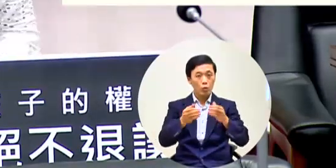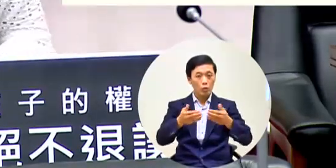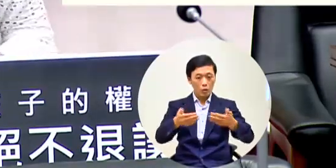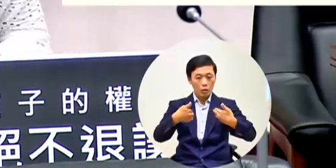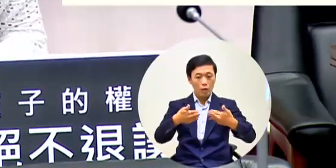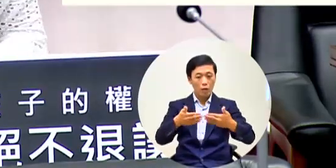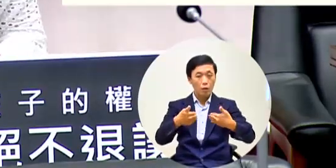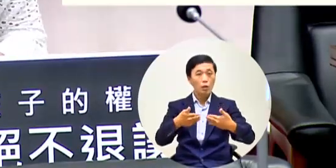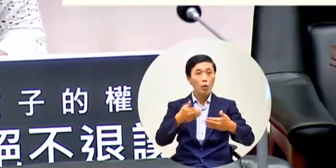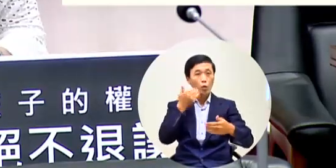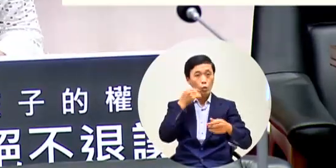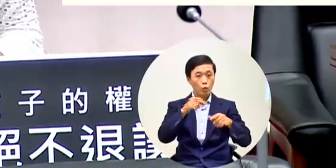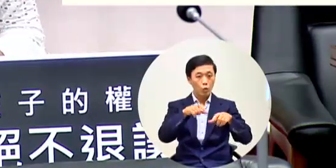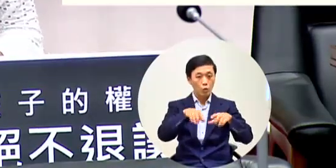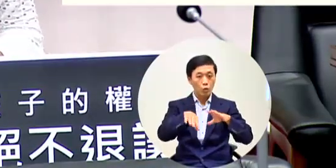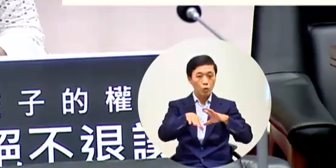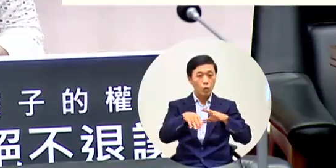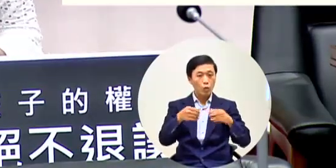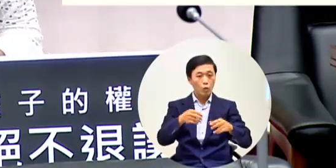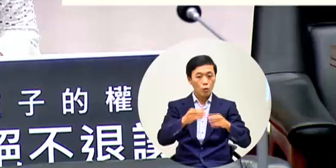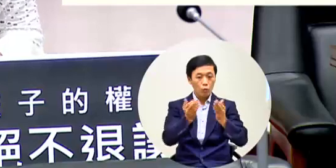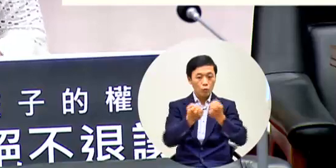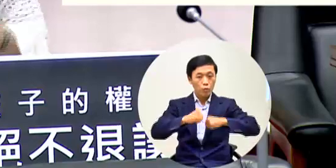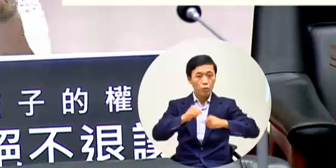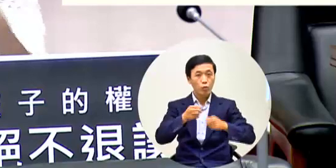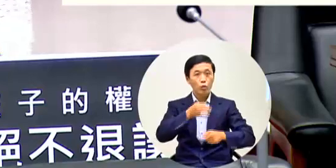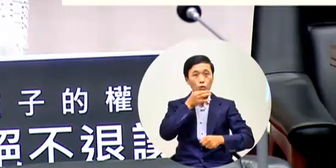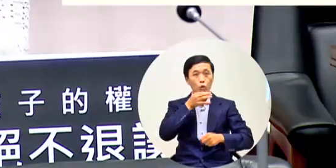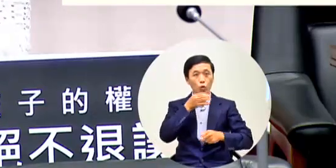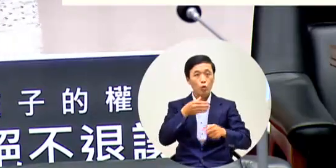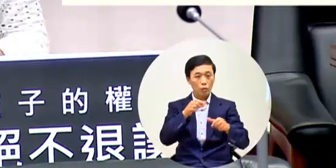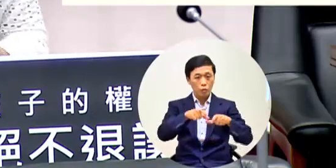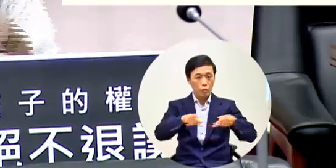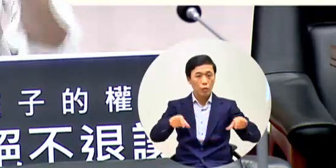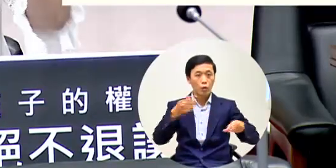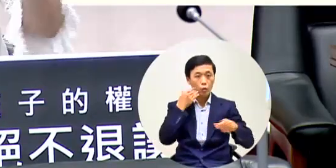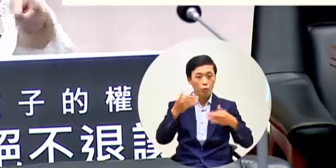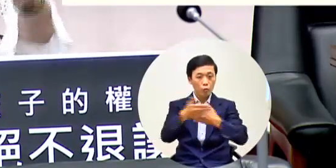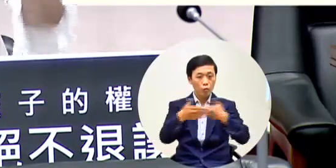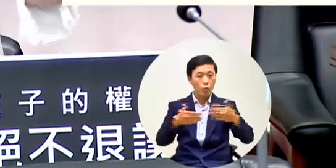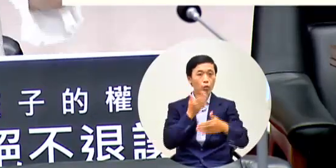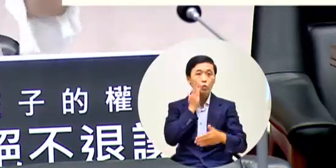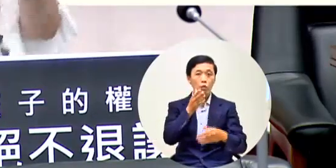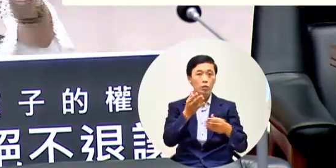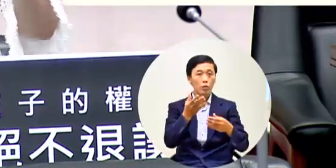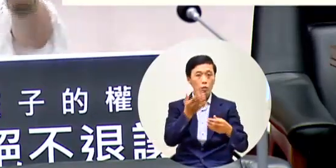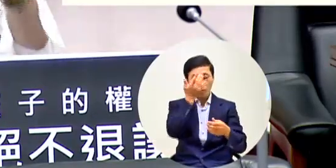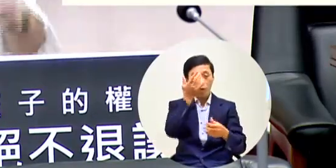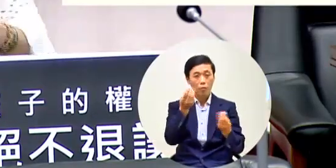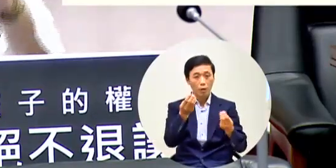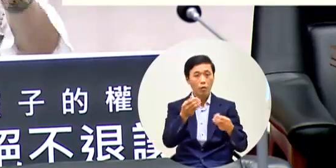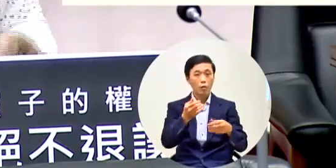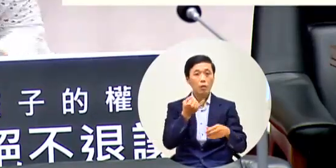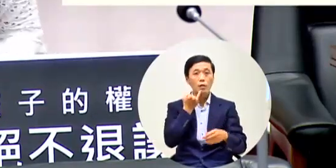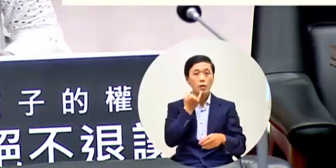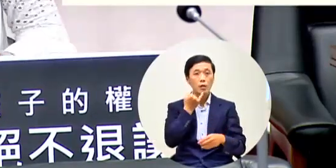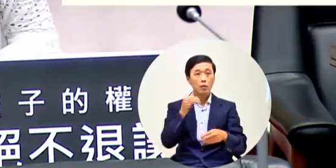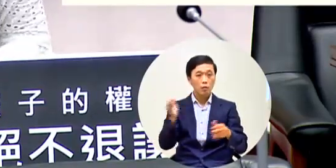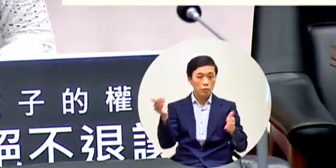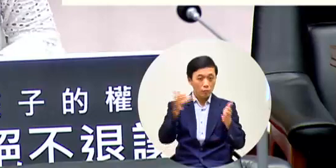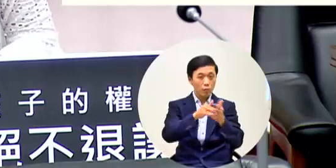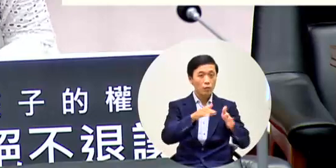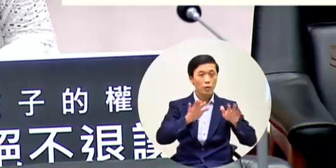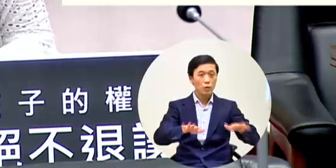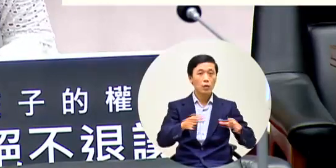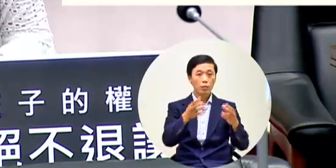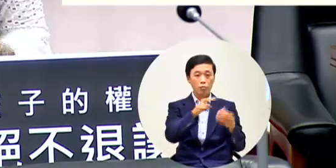让我们停放机车而且能够通行无障的话是可以被允许的，但是到现在还是没